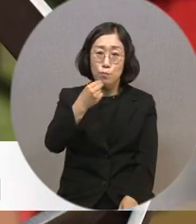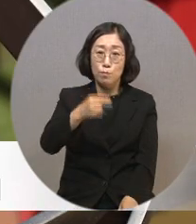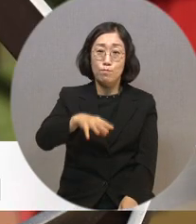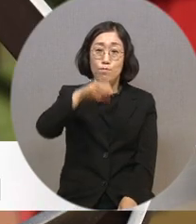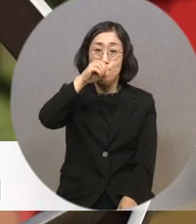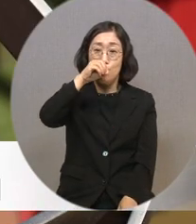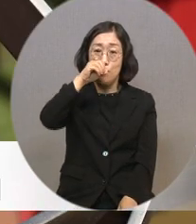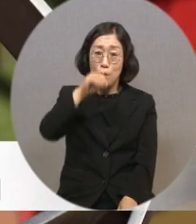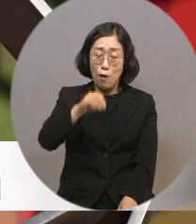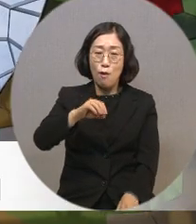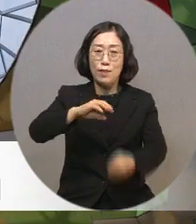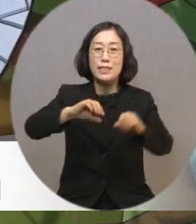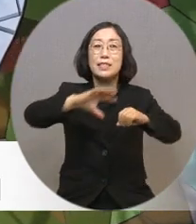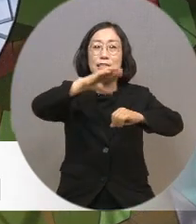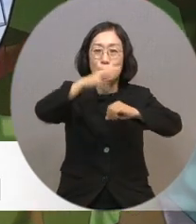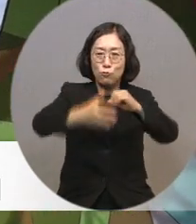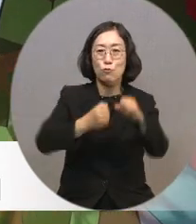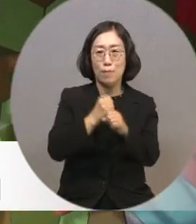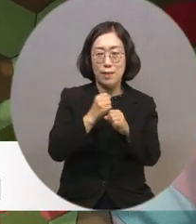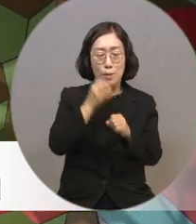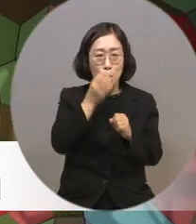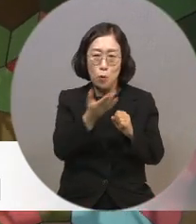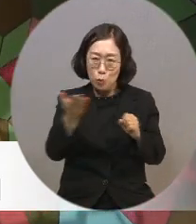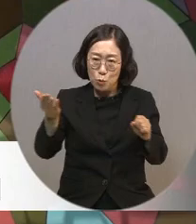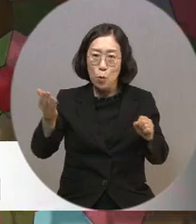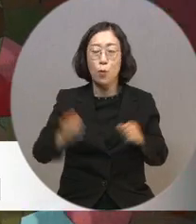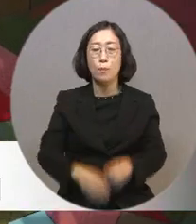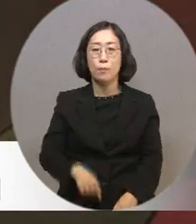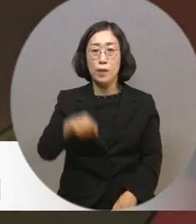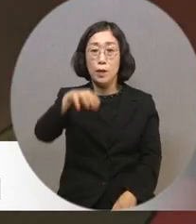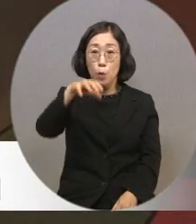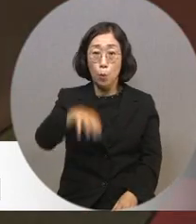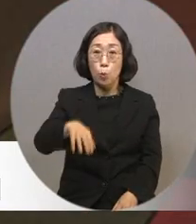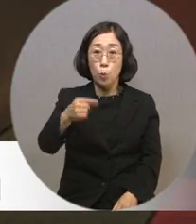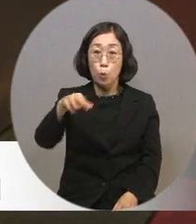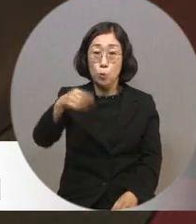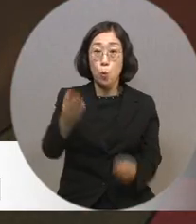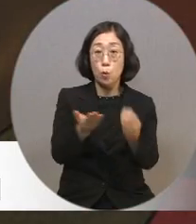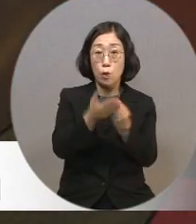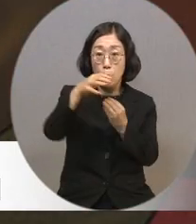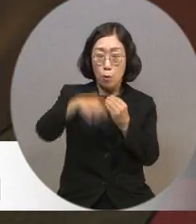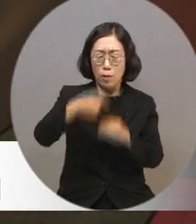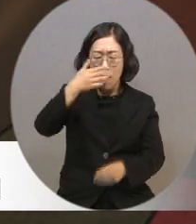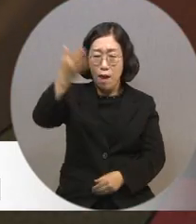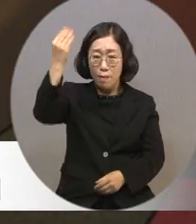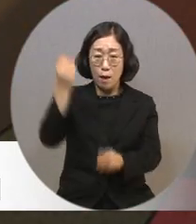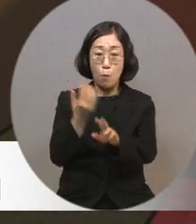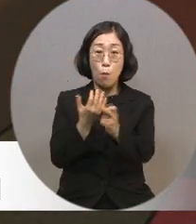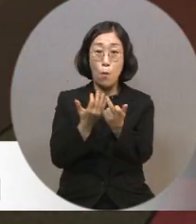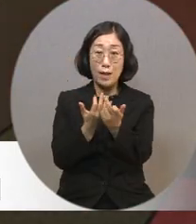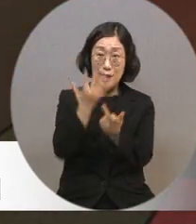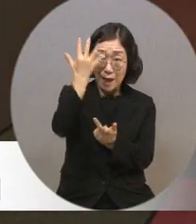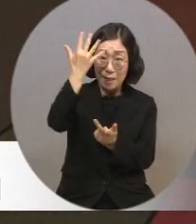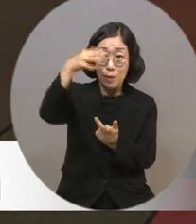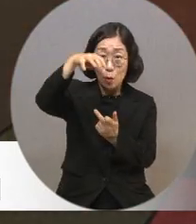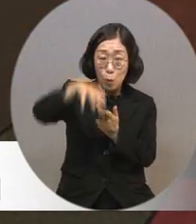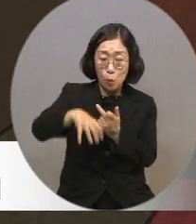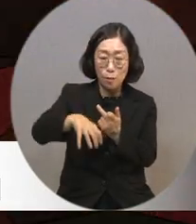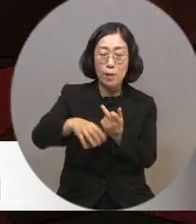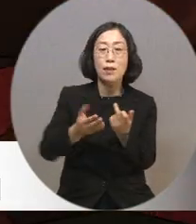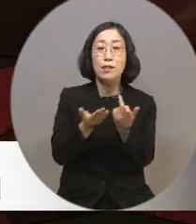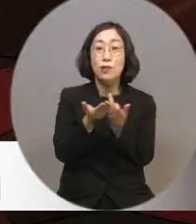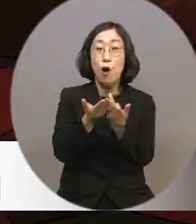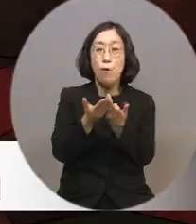선보였습니다. 작가는 도처도에 설치한 순결의 지구는 과거 하산 활동으로 인해 형성된